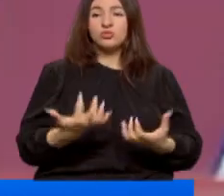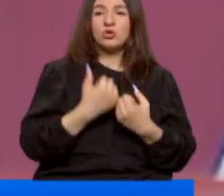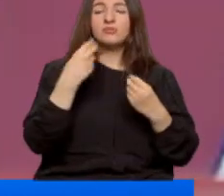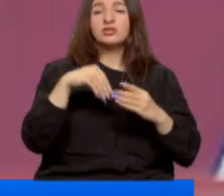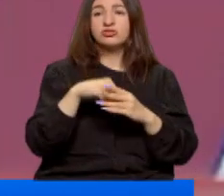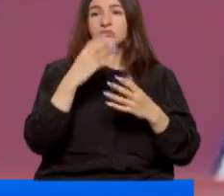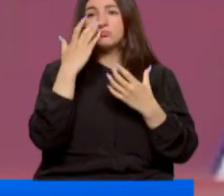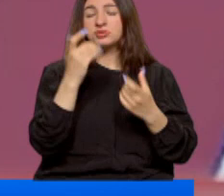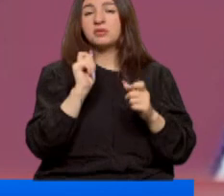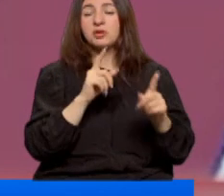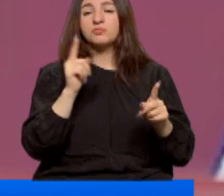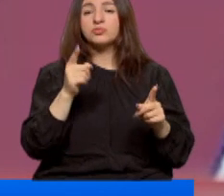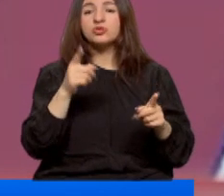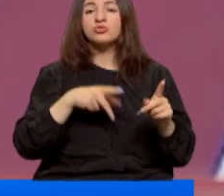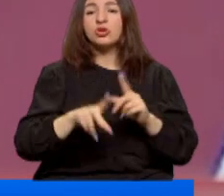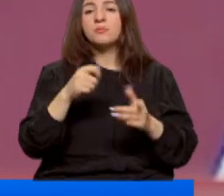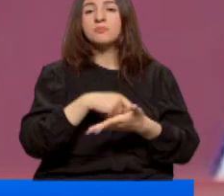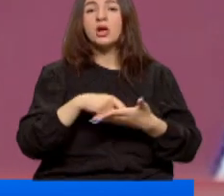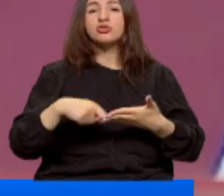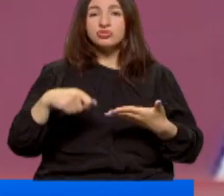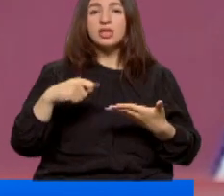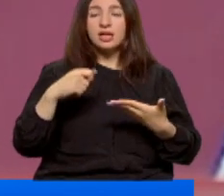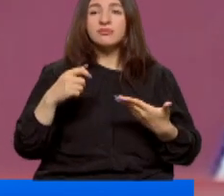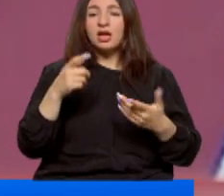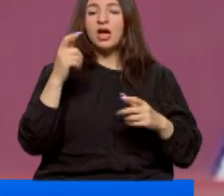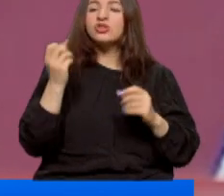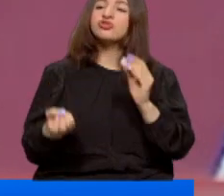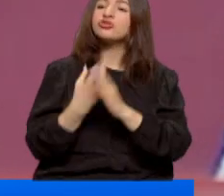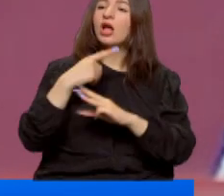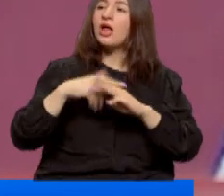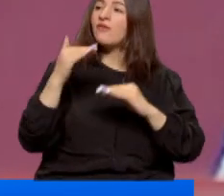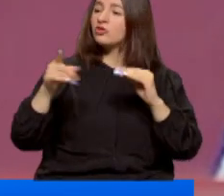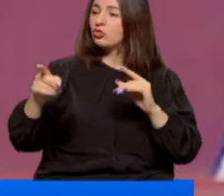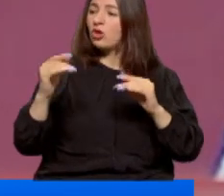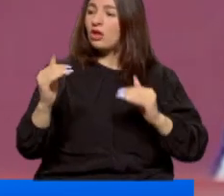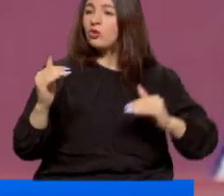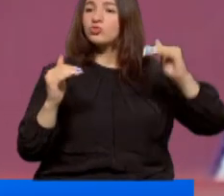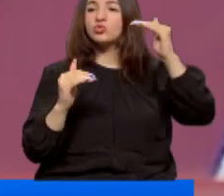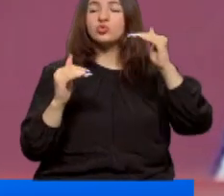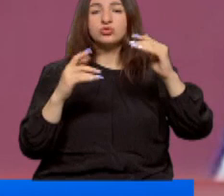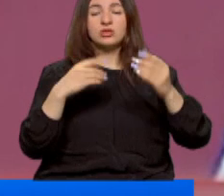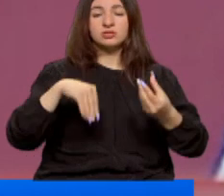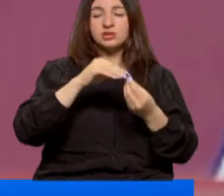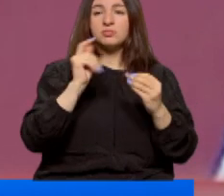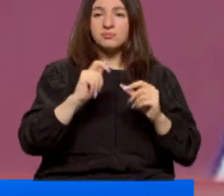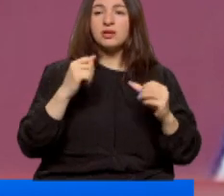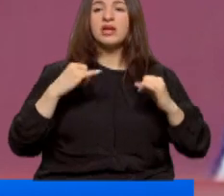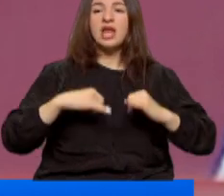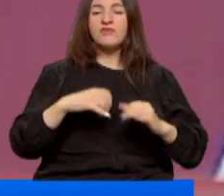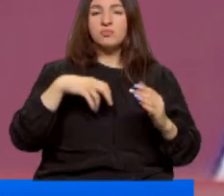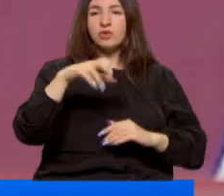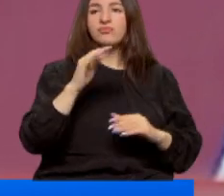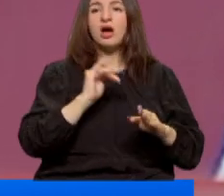atlatmalarını sağlamaktır. Bunun yolu da maaşlara gerçekleşen enflasyonun üzerinde zam yapmak, refah payı uygulamasını ve